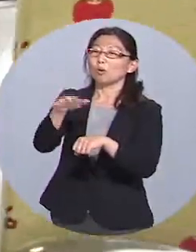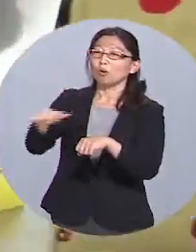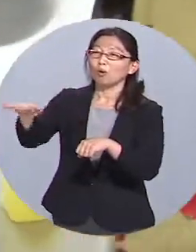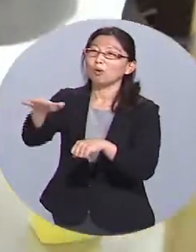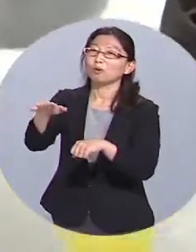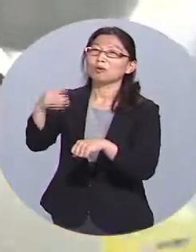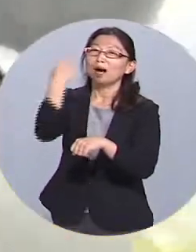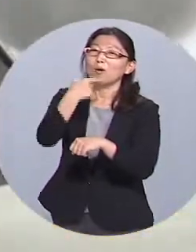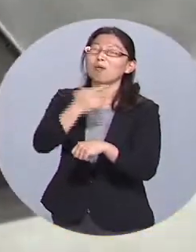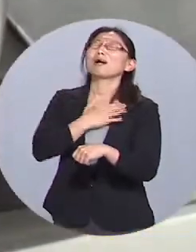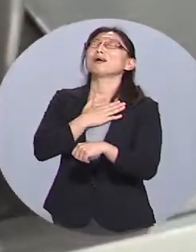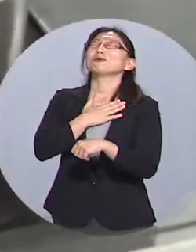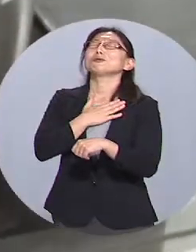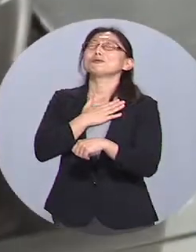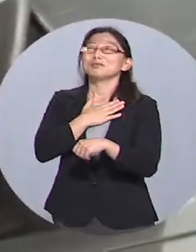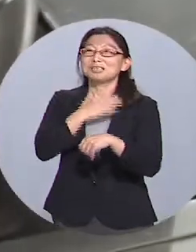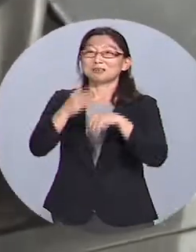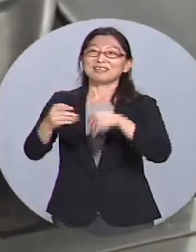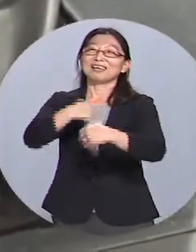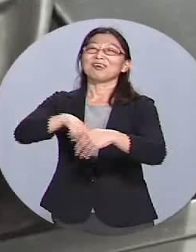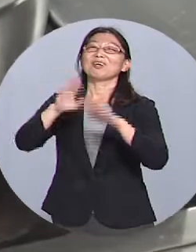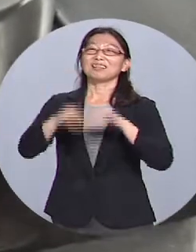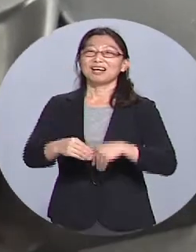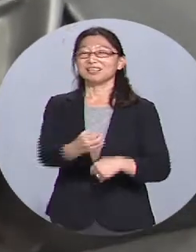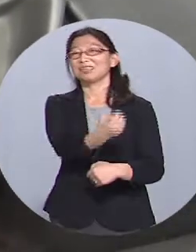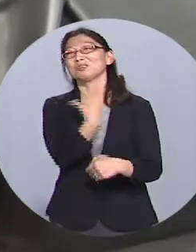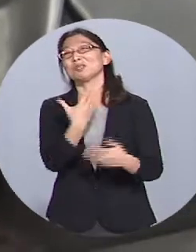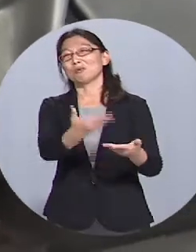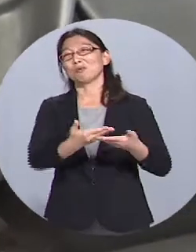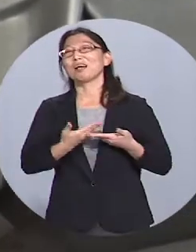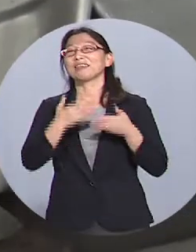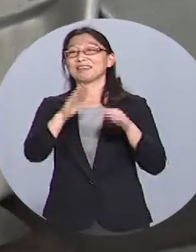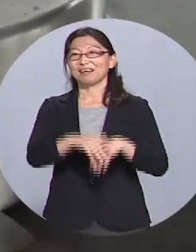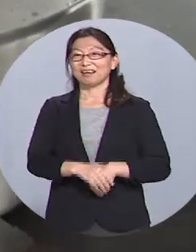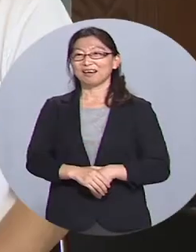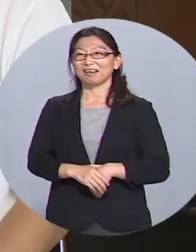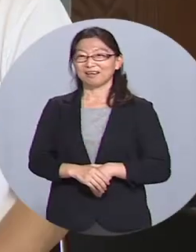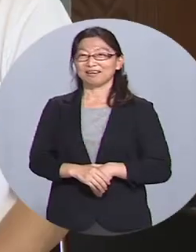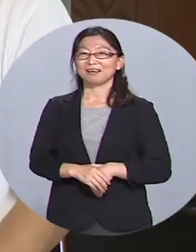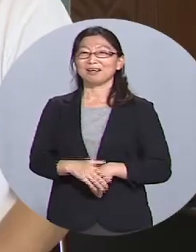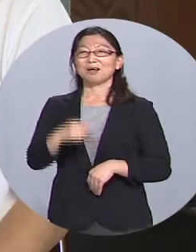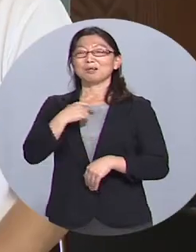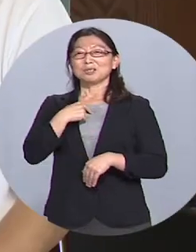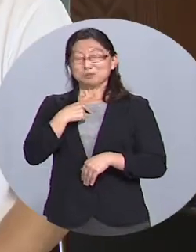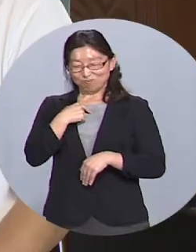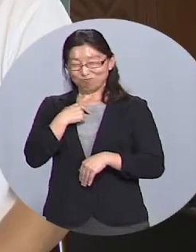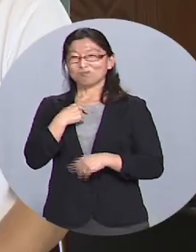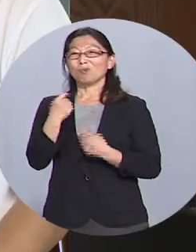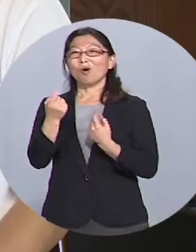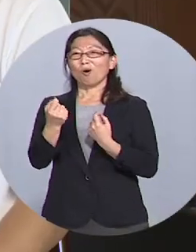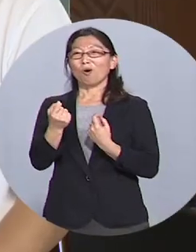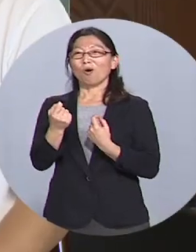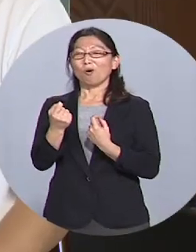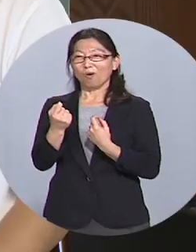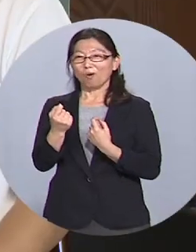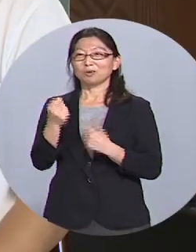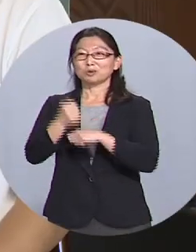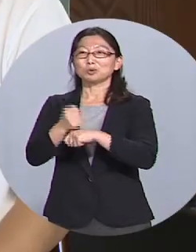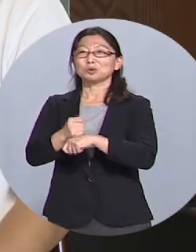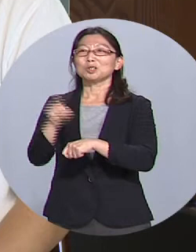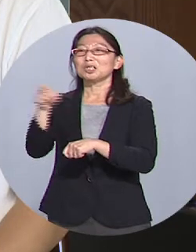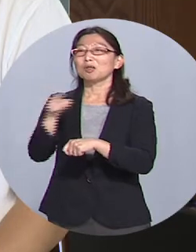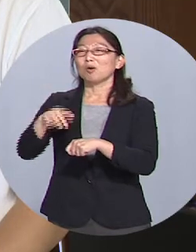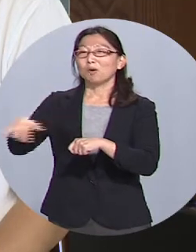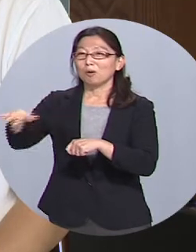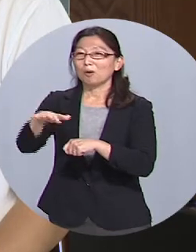ような献立だったななんて言われたのが、とっても印象的で、自分自身も生産者の方たちの顔っていうのをとてもね大